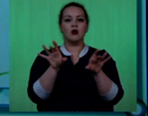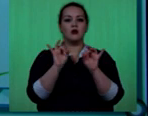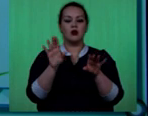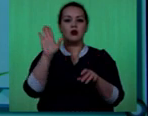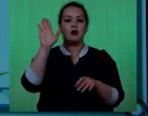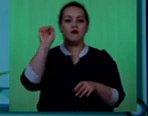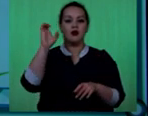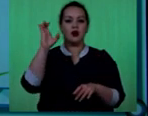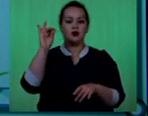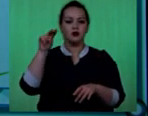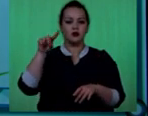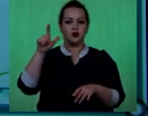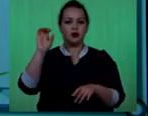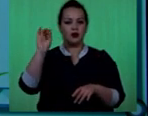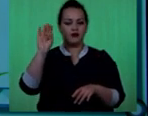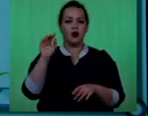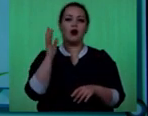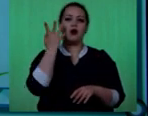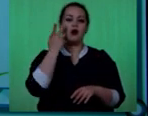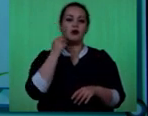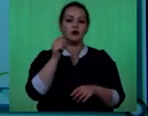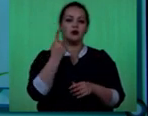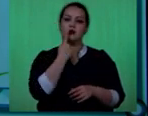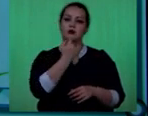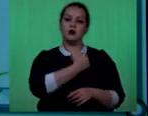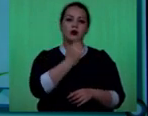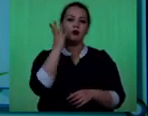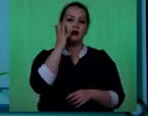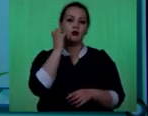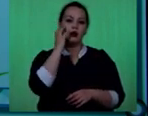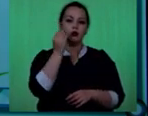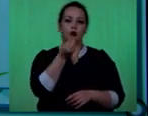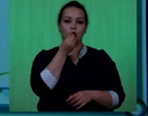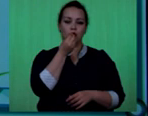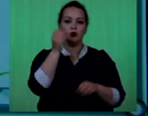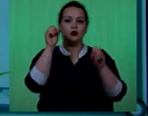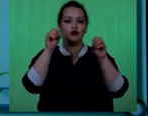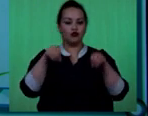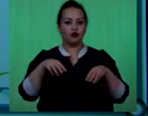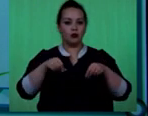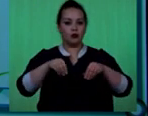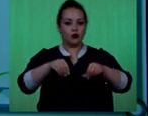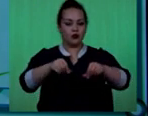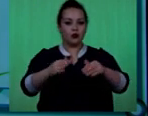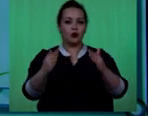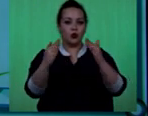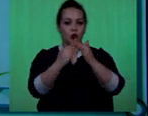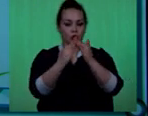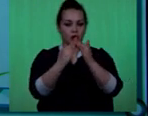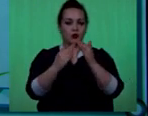солдаты яблоки ели решили около домов посадить дикие яблони